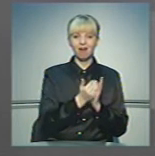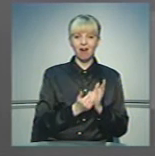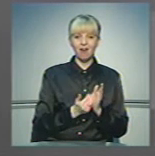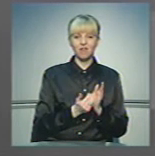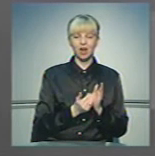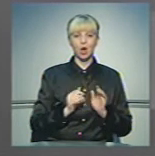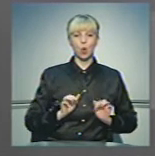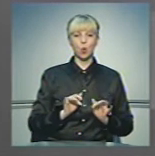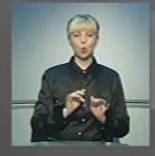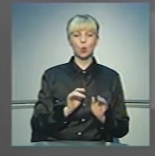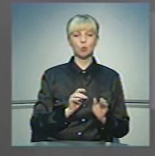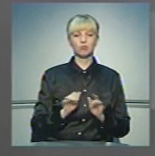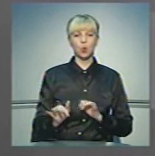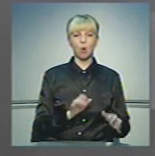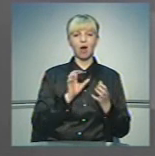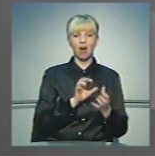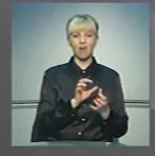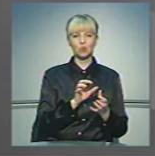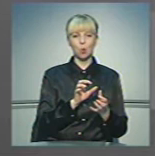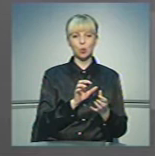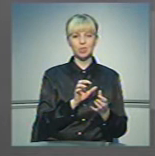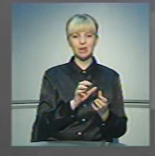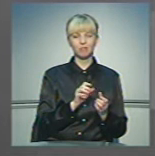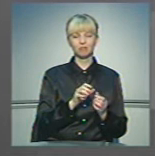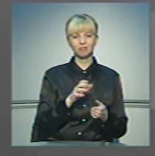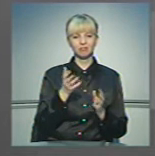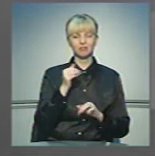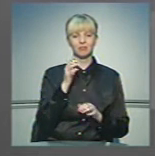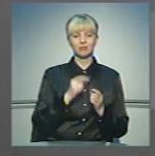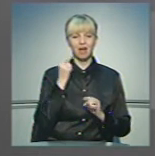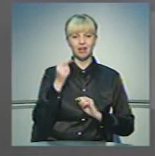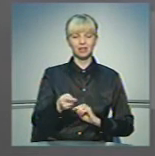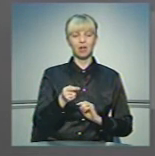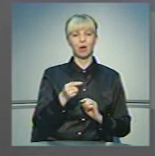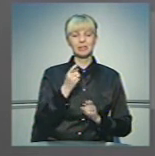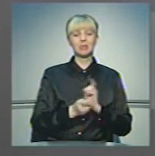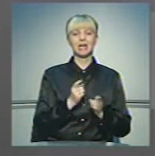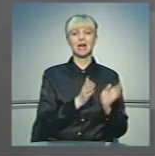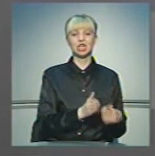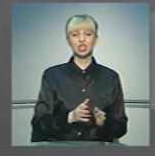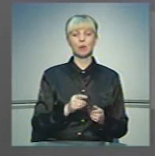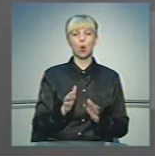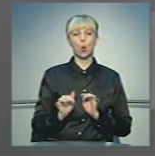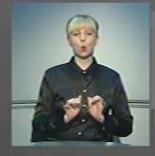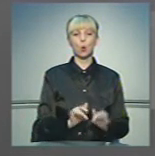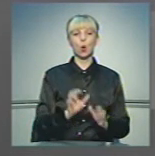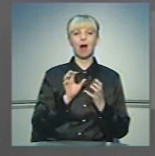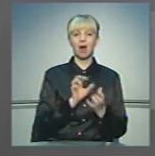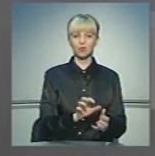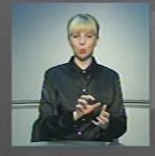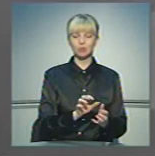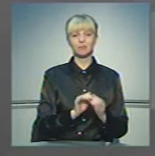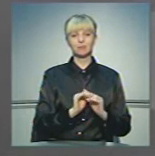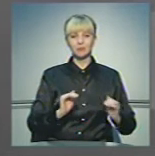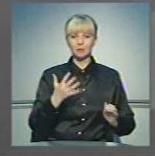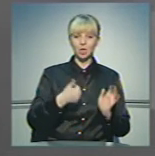руху автобуса, у нас автобус весь час з тих сіл з Великого їхав. Але ми змінили їх режим руху автобуса. Діти, які прибули до нас з 5-6